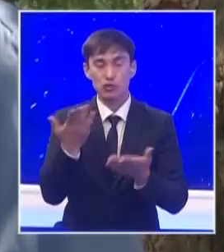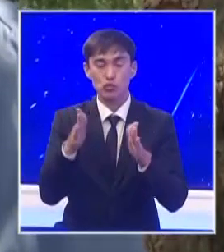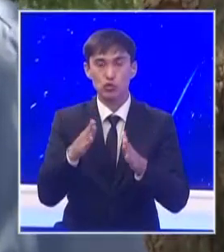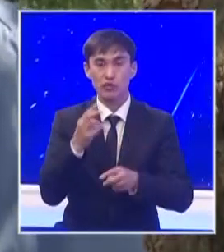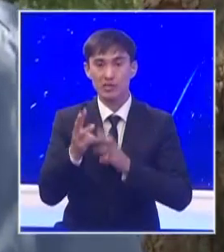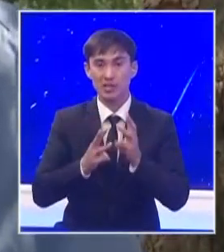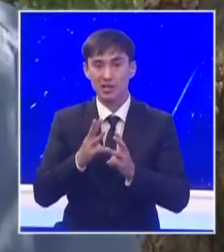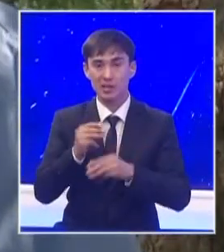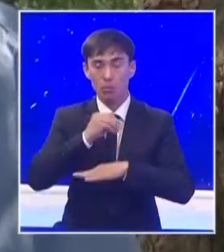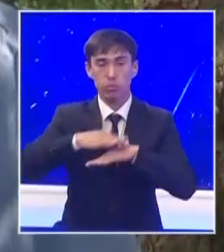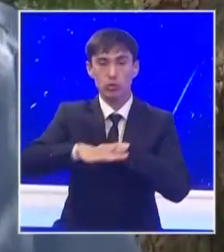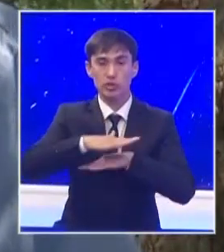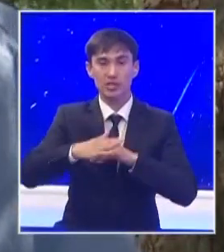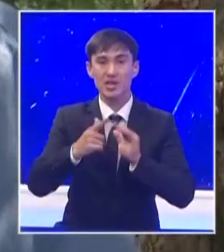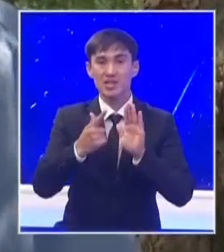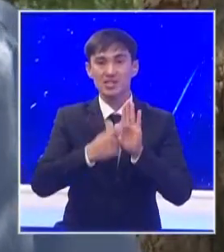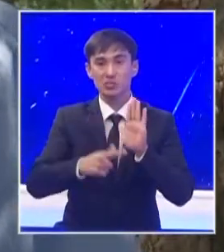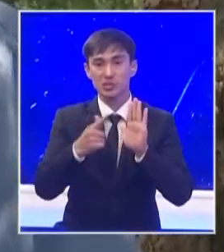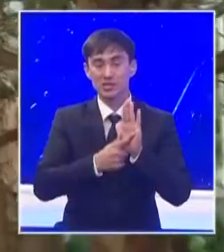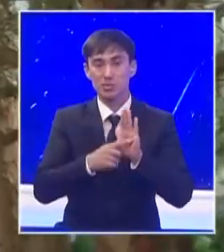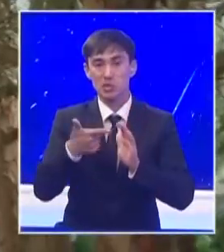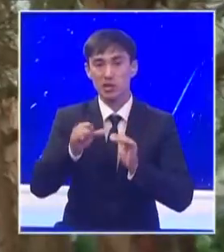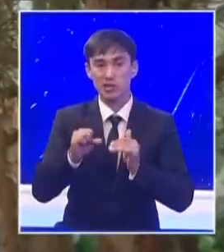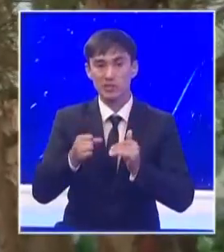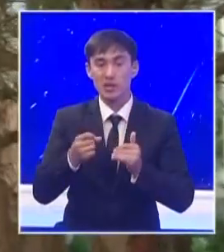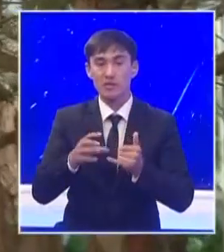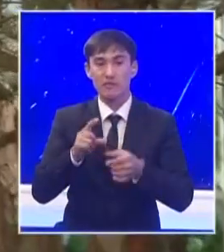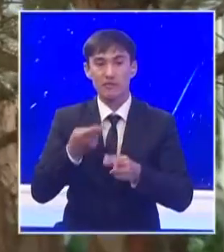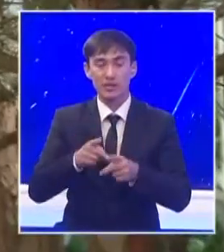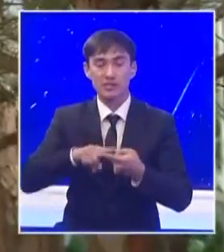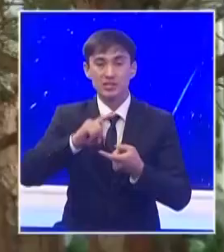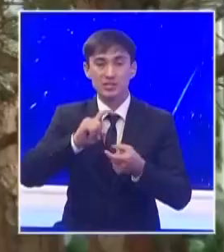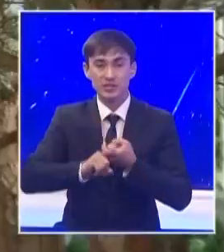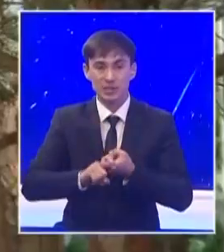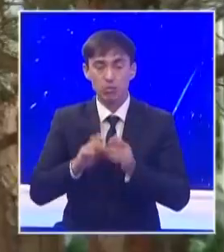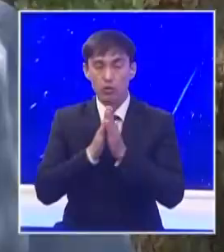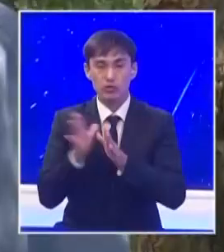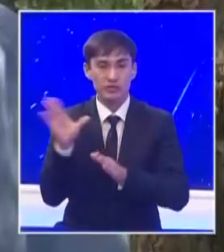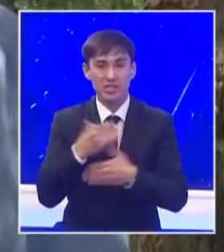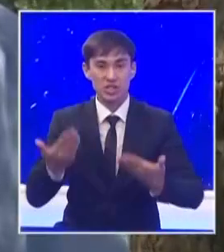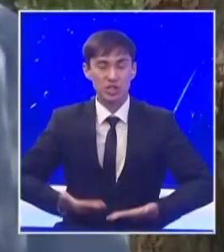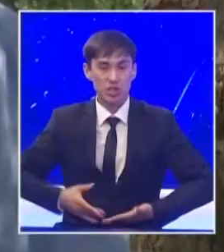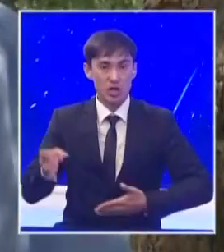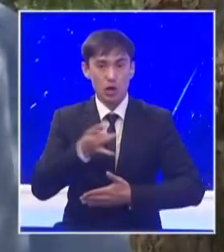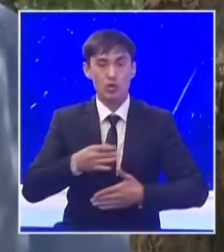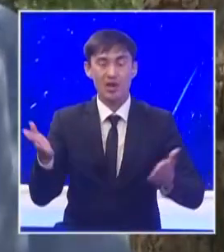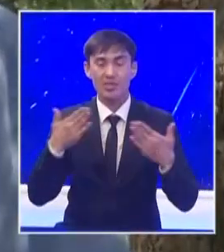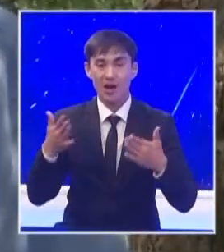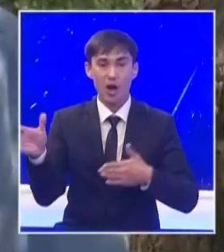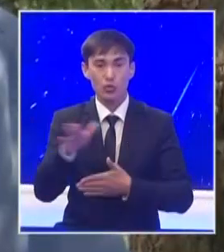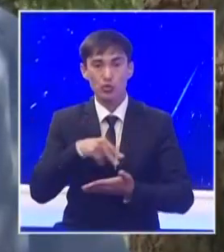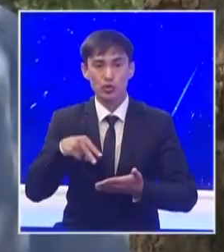случая возгорания на площади 77 гектаров. В этой связи просим всех жителей района и отдыхающих на территории